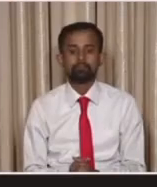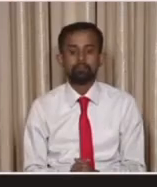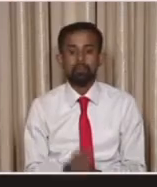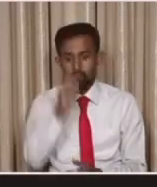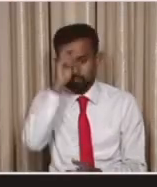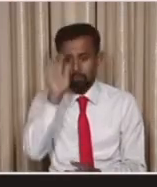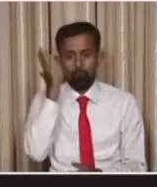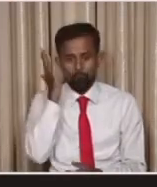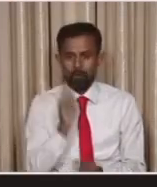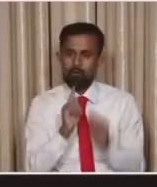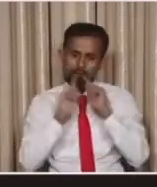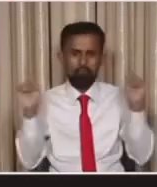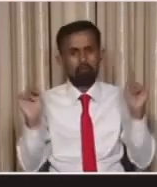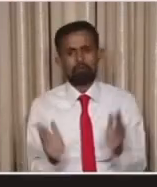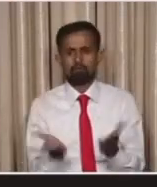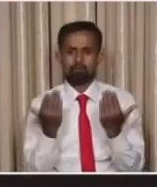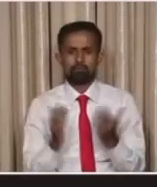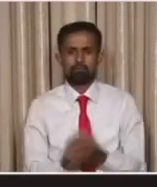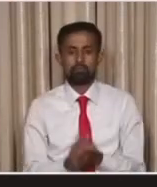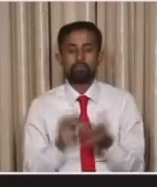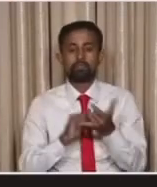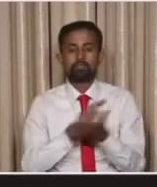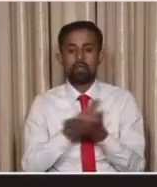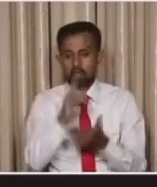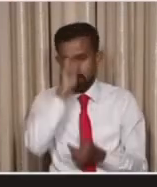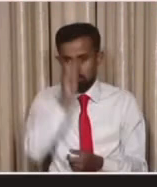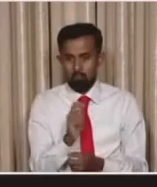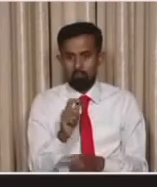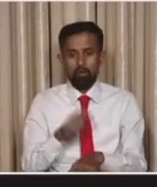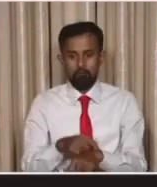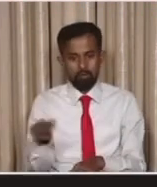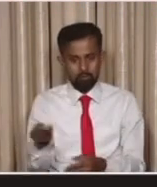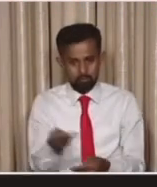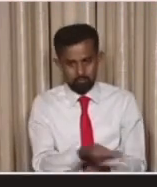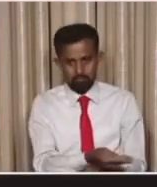ඔබතුමා විශේෂ ප්‍රකාශයක් කරන්න. ශාන්ත බණ්ඩාර මන්ත්‍රීතුමා ඔබතුමාගේ අවස්ථාව ගන්න.